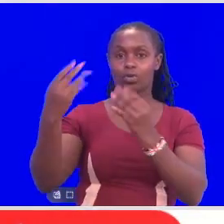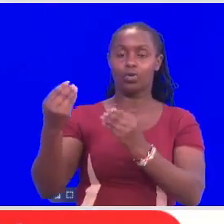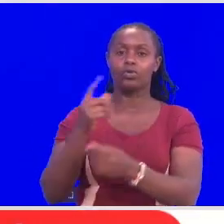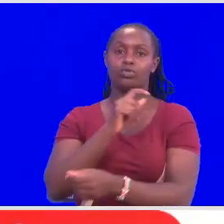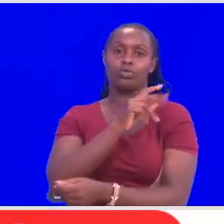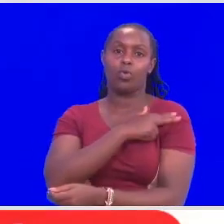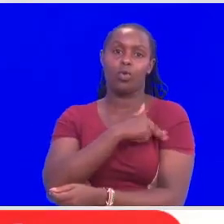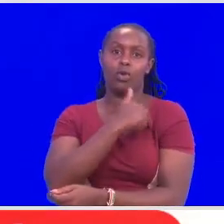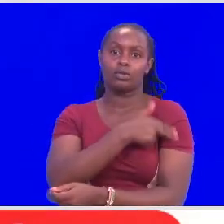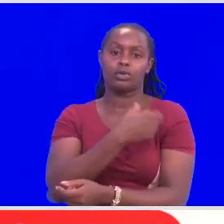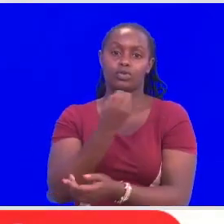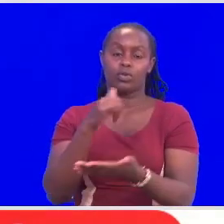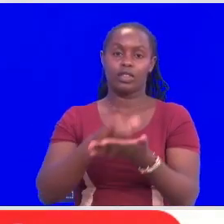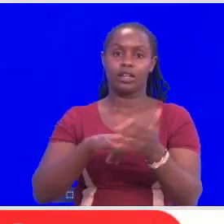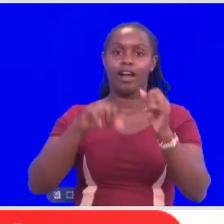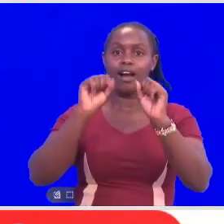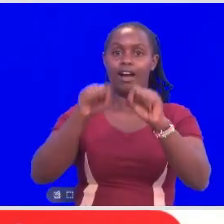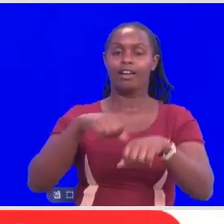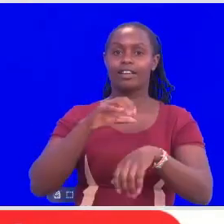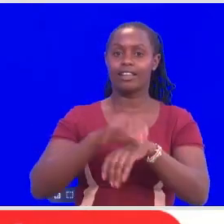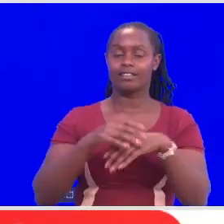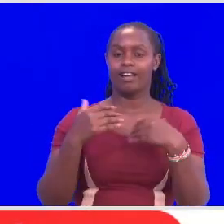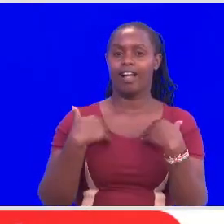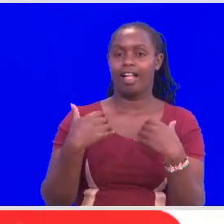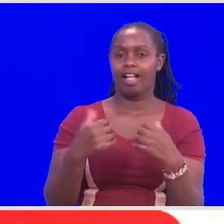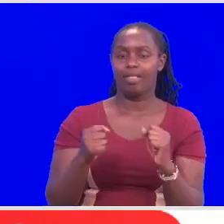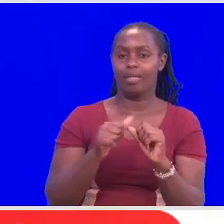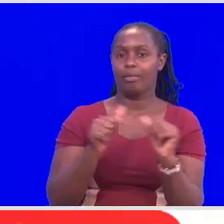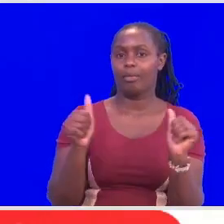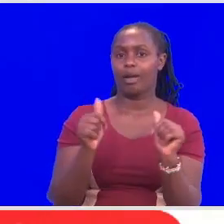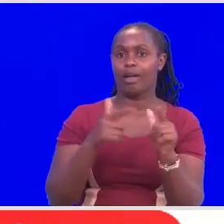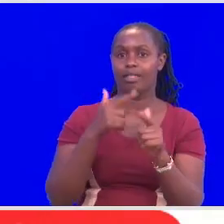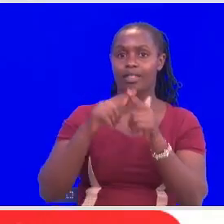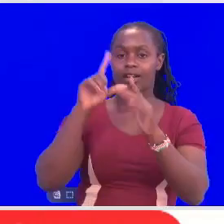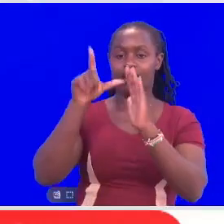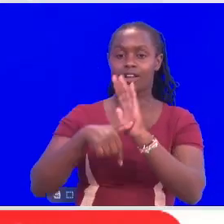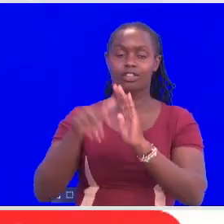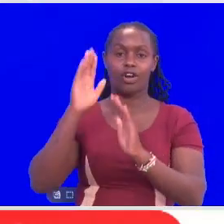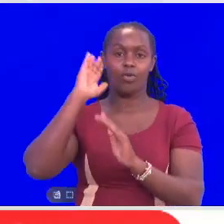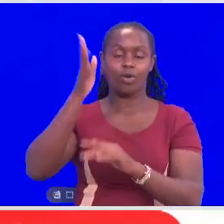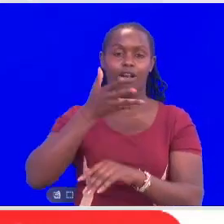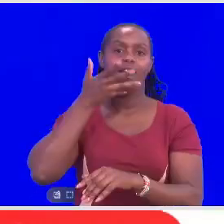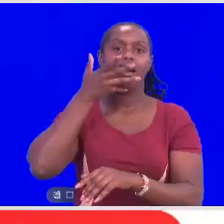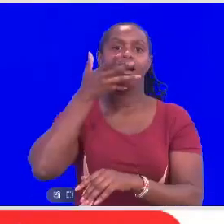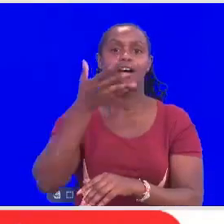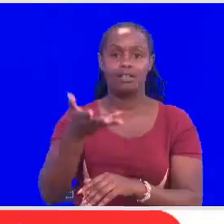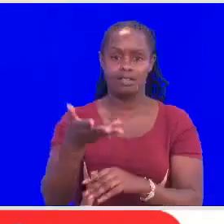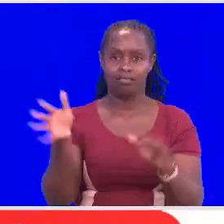matibabu ili wapate afya kisha baadaye watajibu mashtaka yao.